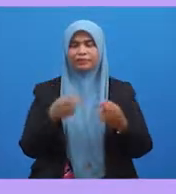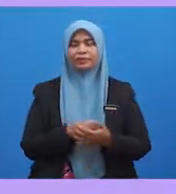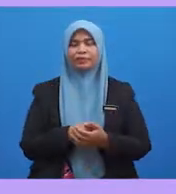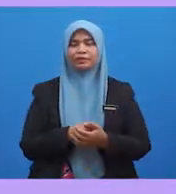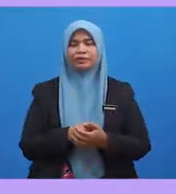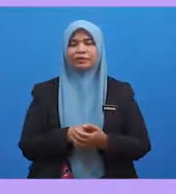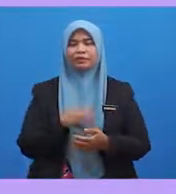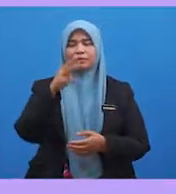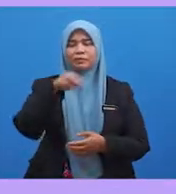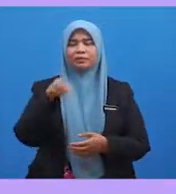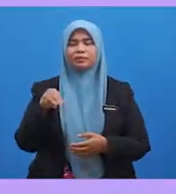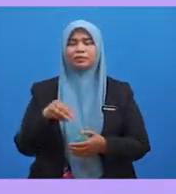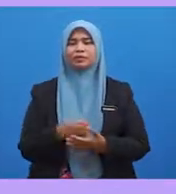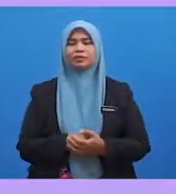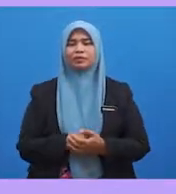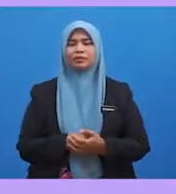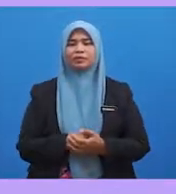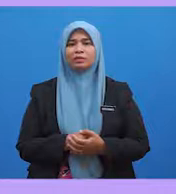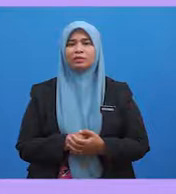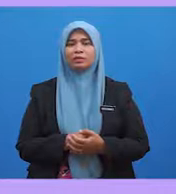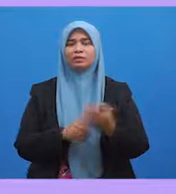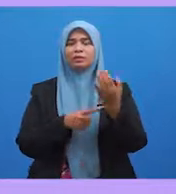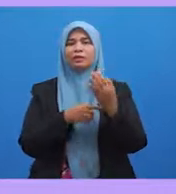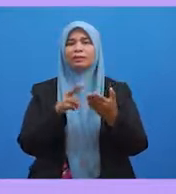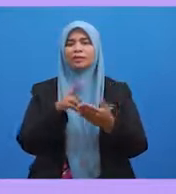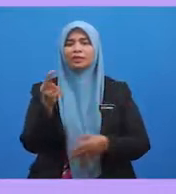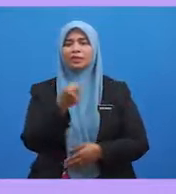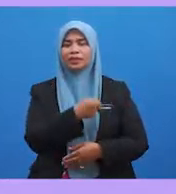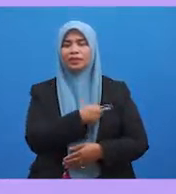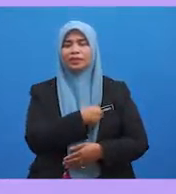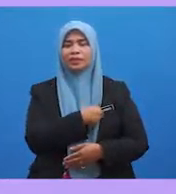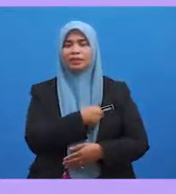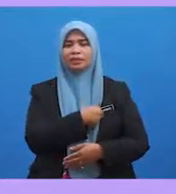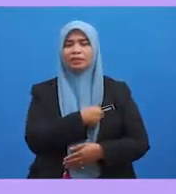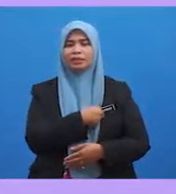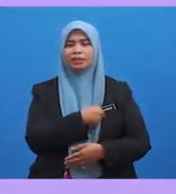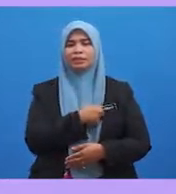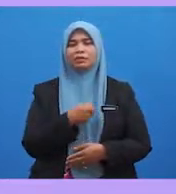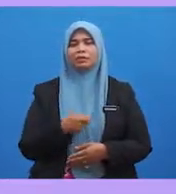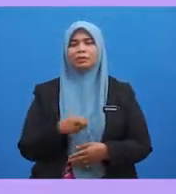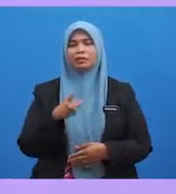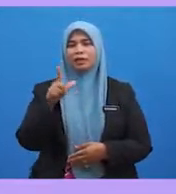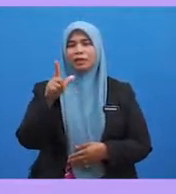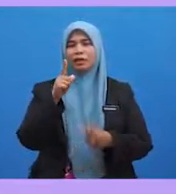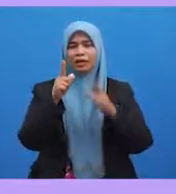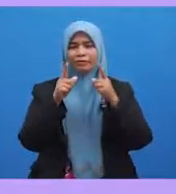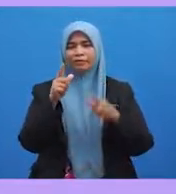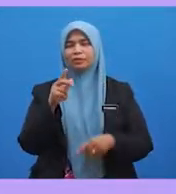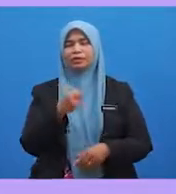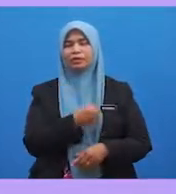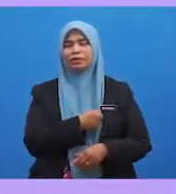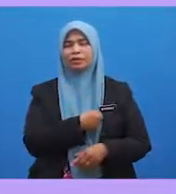Murid-murid, kita mulakan dengan membaca niat, iaitu lafaz niat.